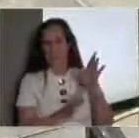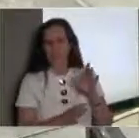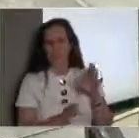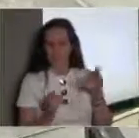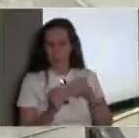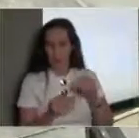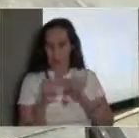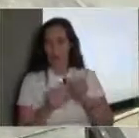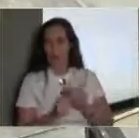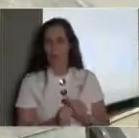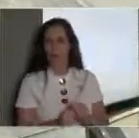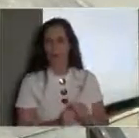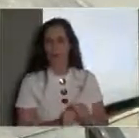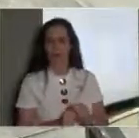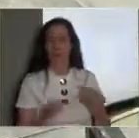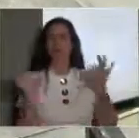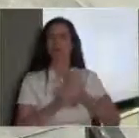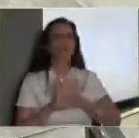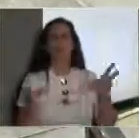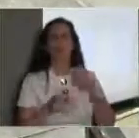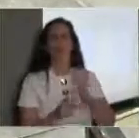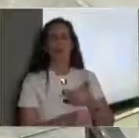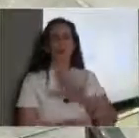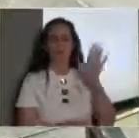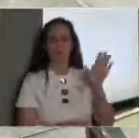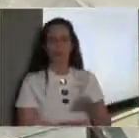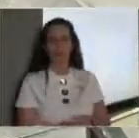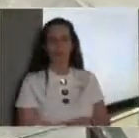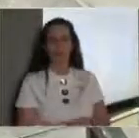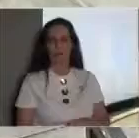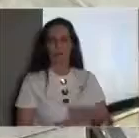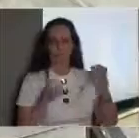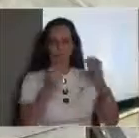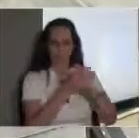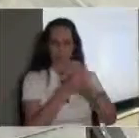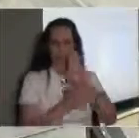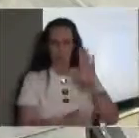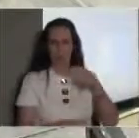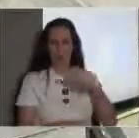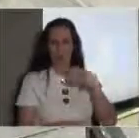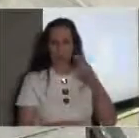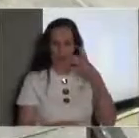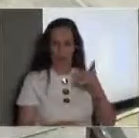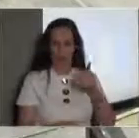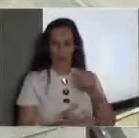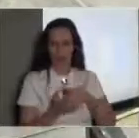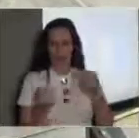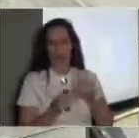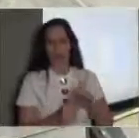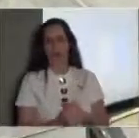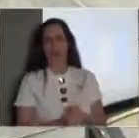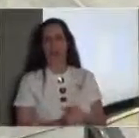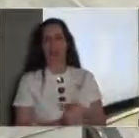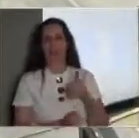עם אלה שתומכים בהם? שום דבר לא יכולים לעשות לכם. חזק ואמץ, ביבי, אני לא אוהב אותך רק בגלל הדברים